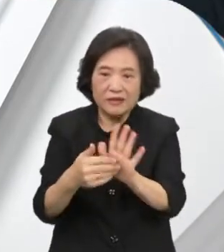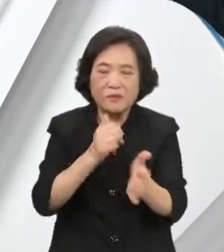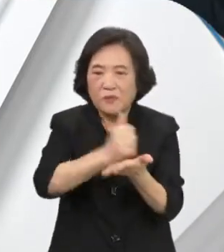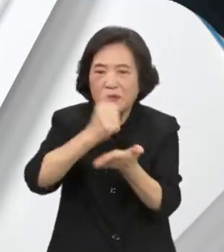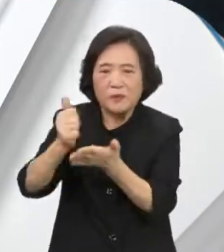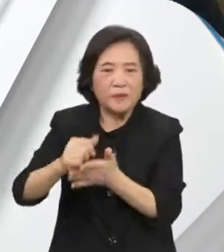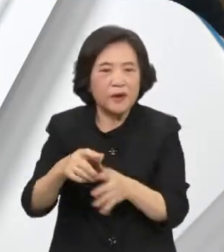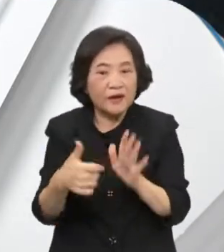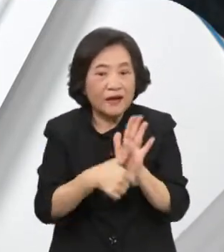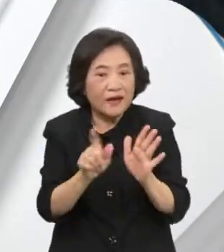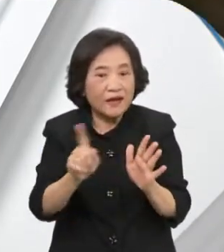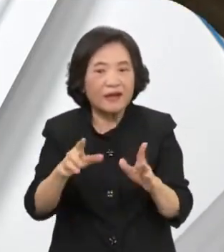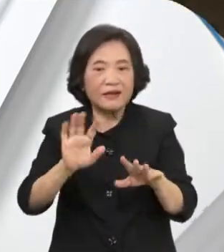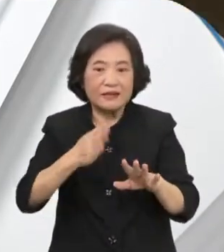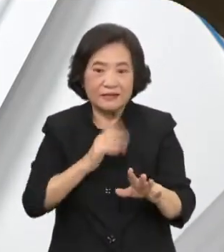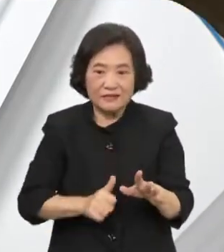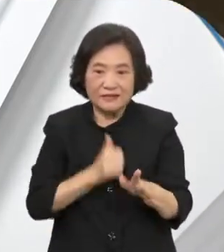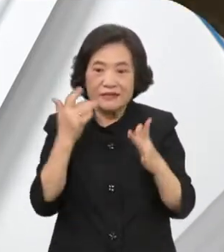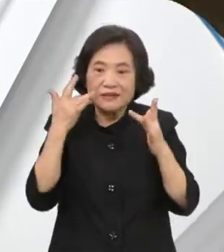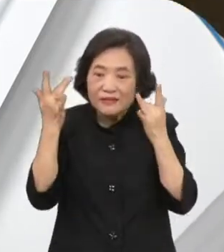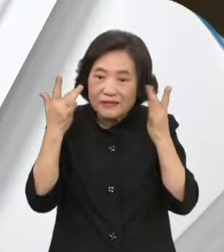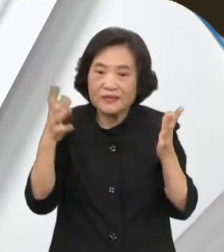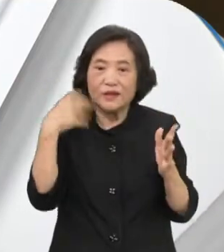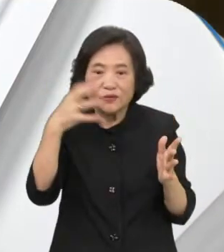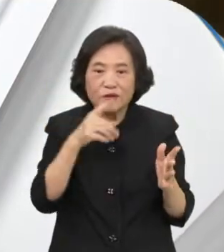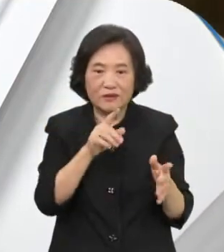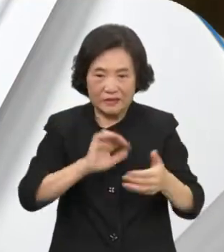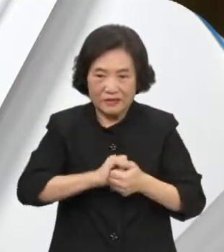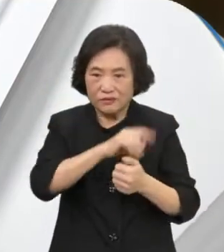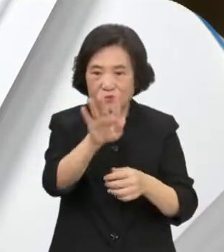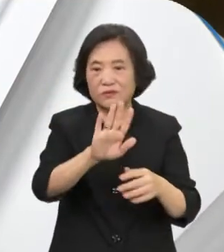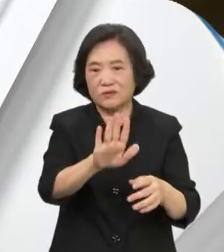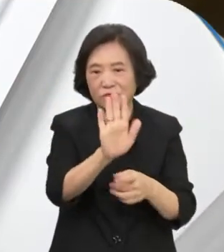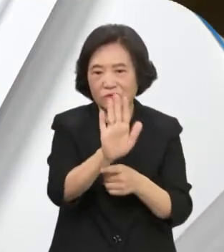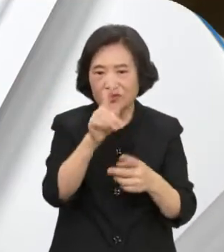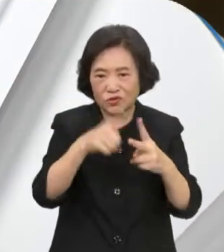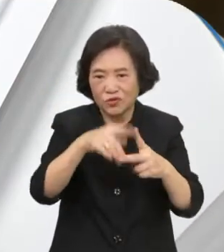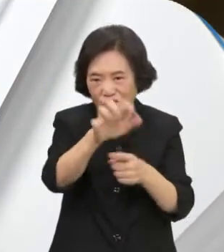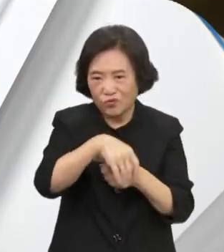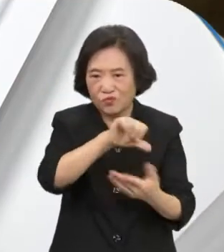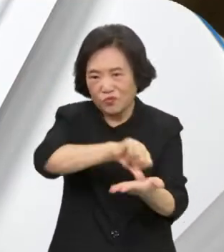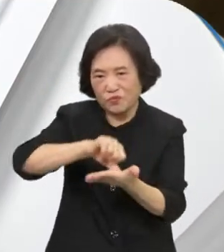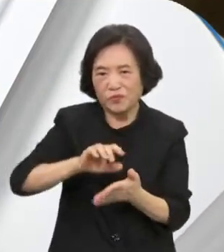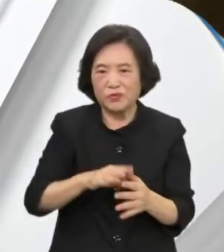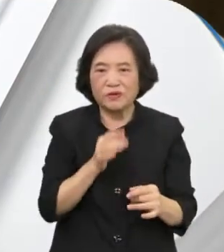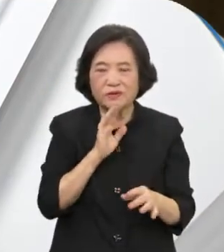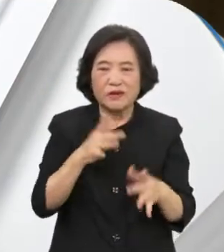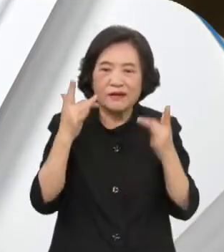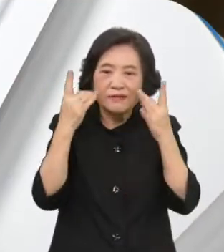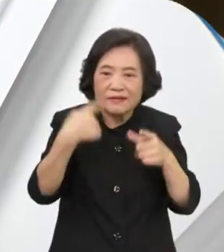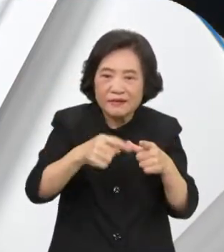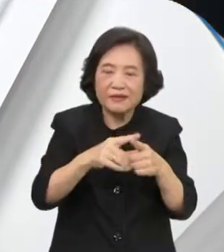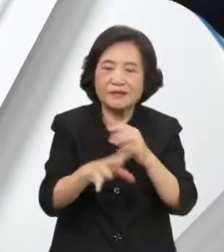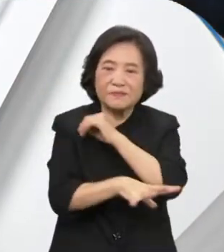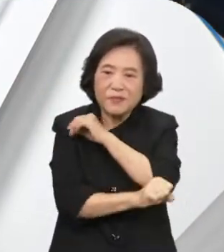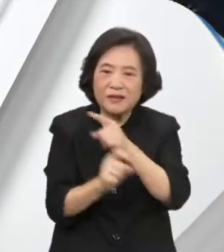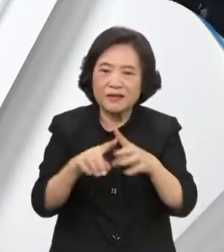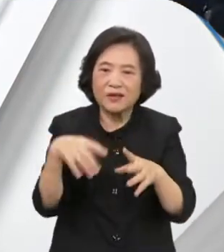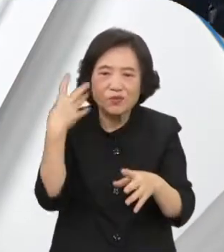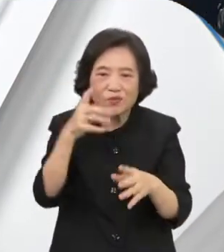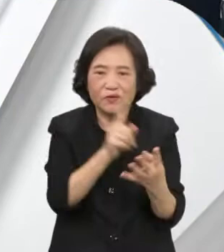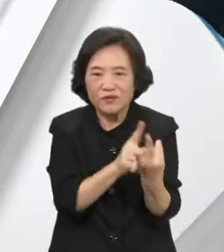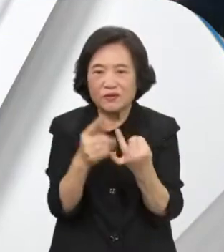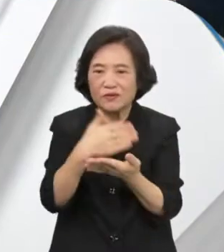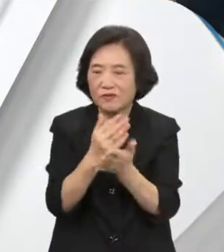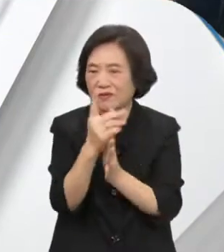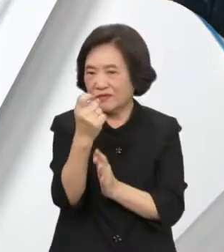到了二名额。不过青菜果子都系在提小农生产内，分别有杂菜类、金黄类、老果子等，大约